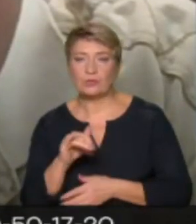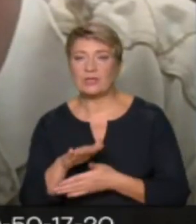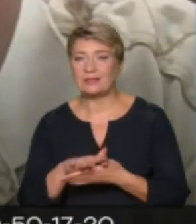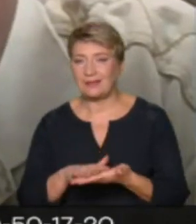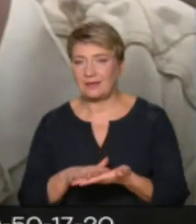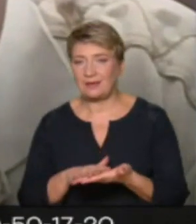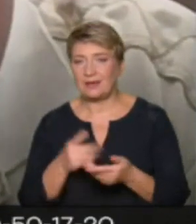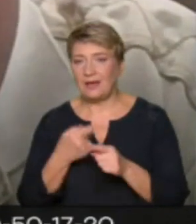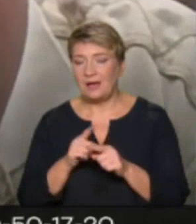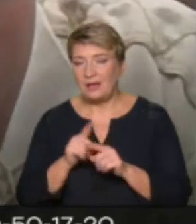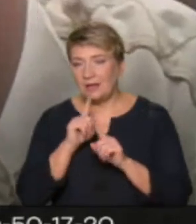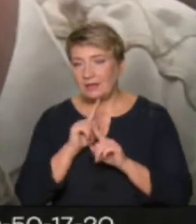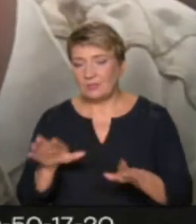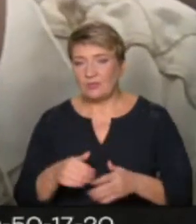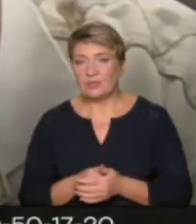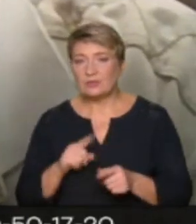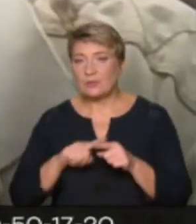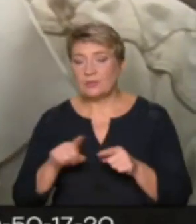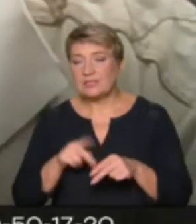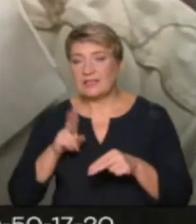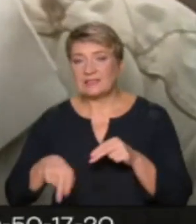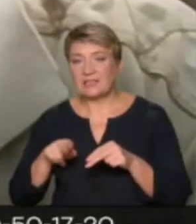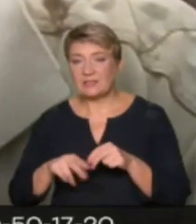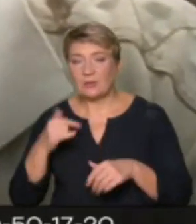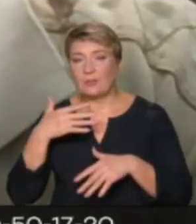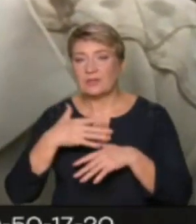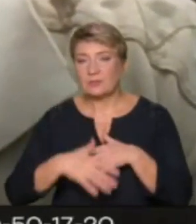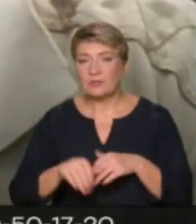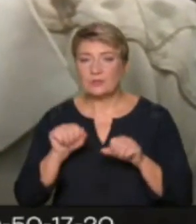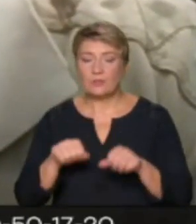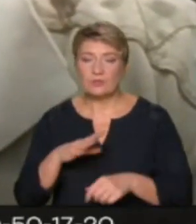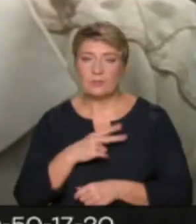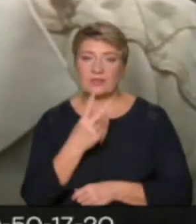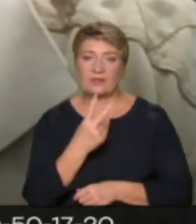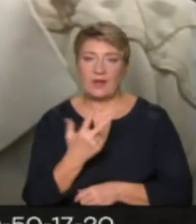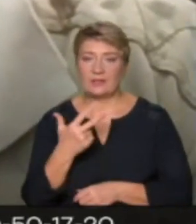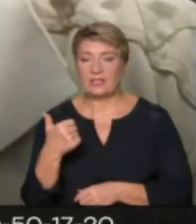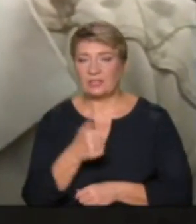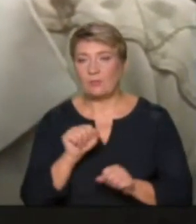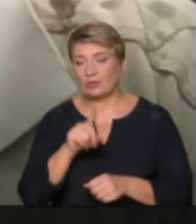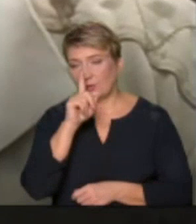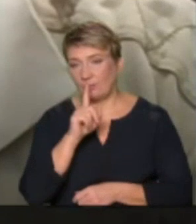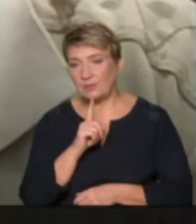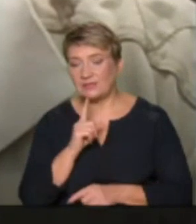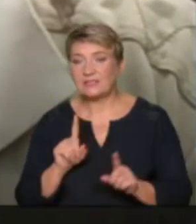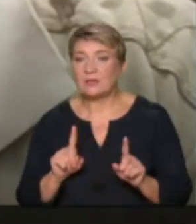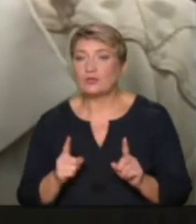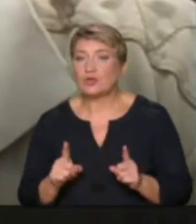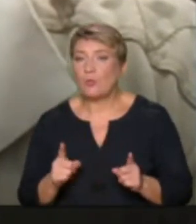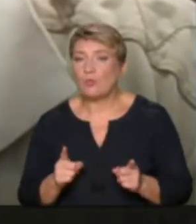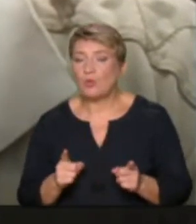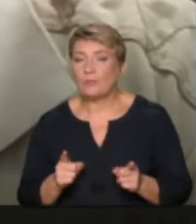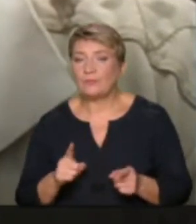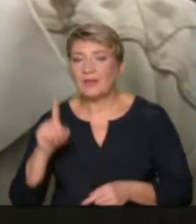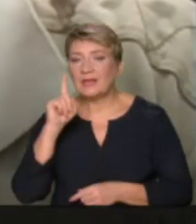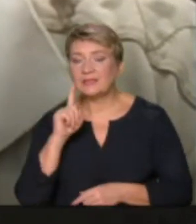не буде, дай Бог, щоб це швидше закінчилося, але ми розуміємо, що це може бути 2-3 тижні, це може бути місяць. Чому, як ви вважаєте,